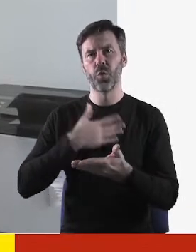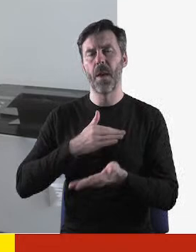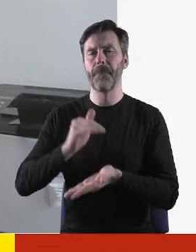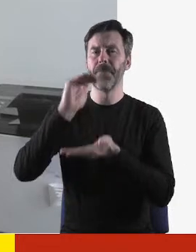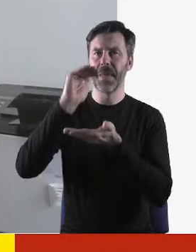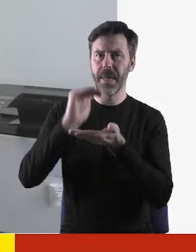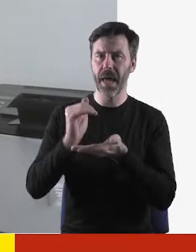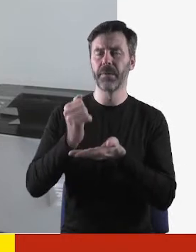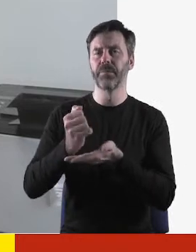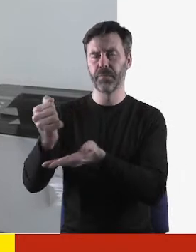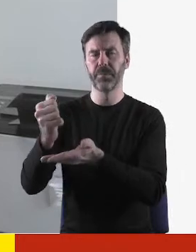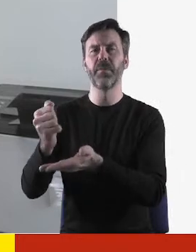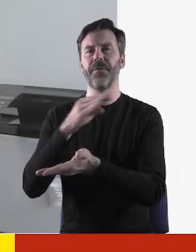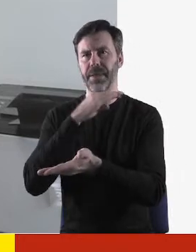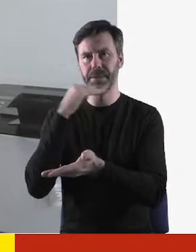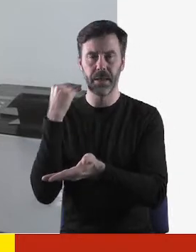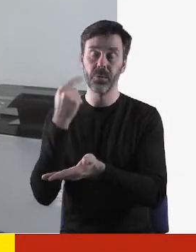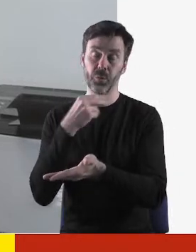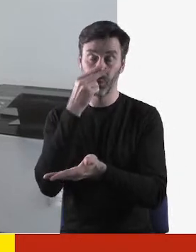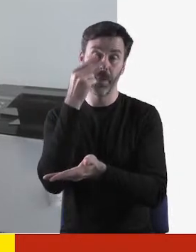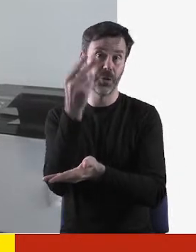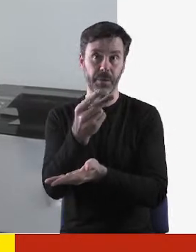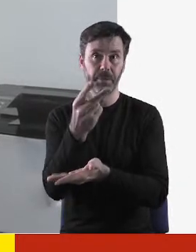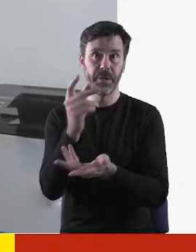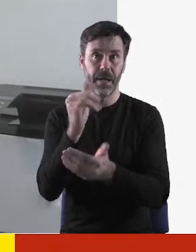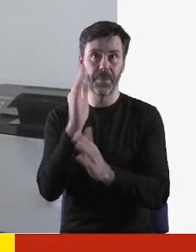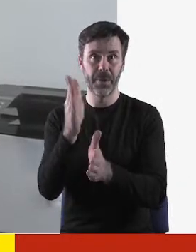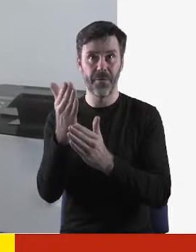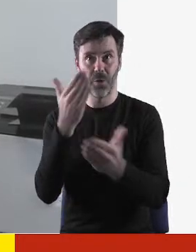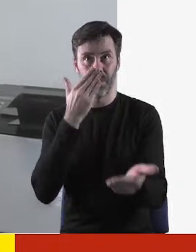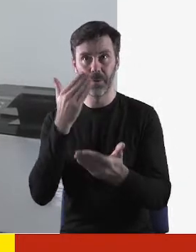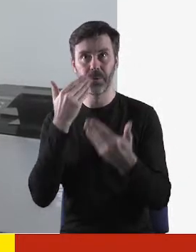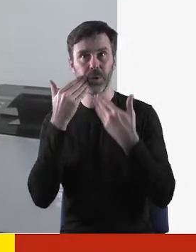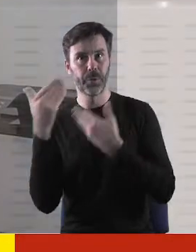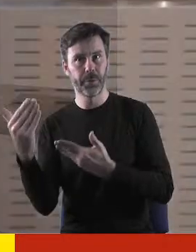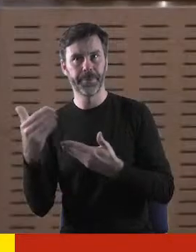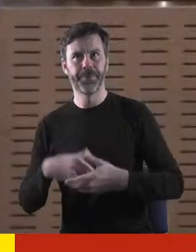harmonogramu, ale no zobaczymy, jak to będzie. Dziękuję.